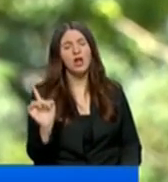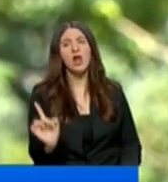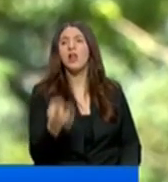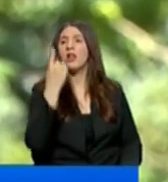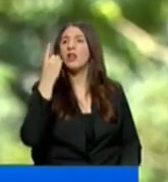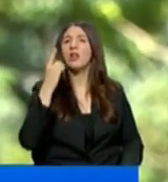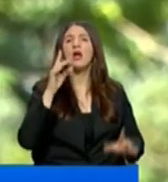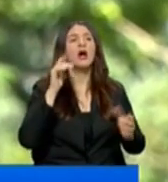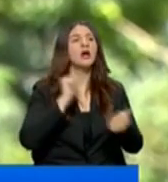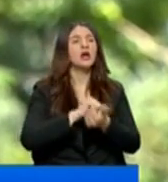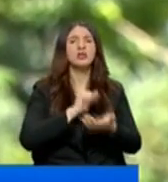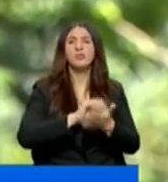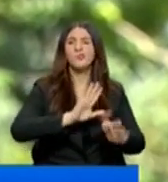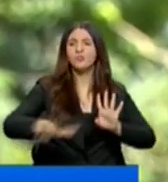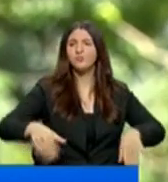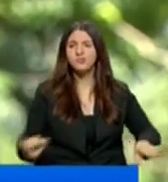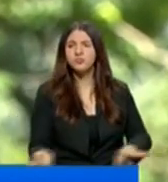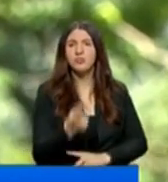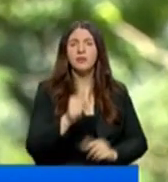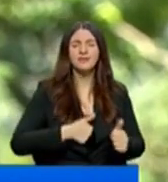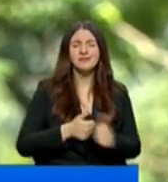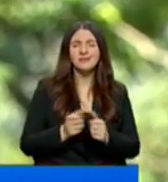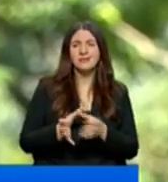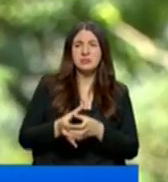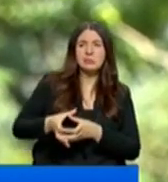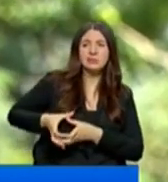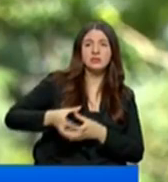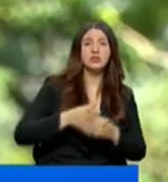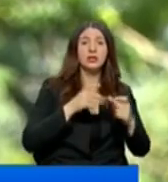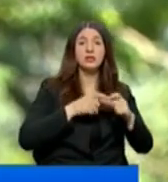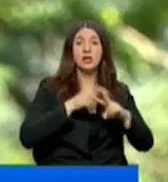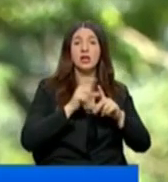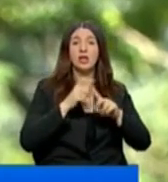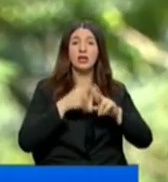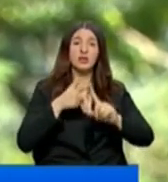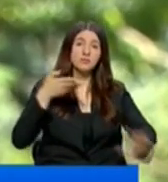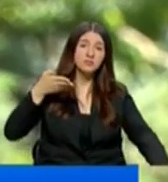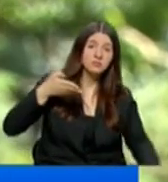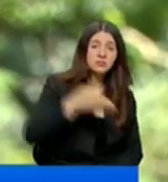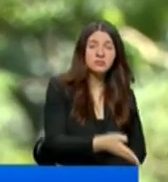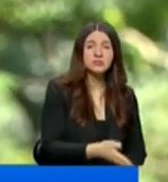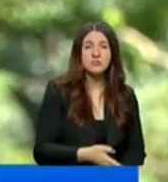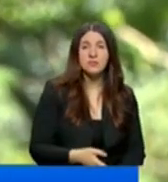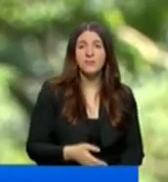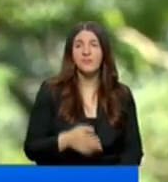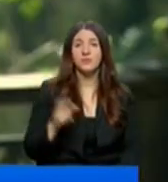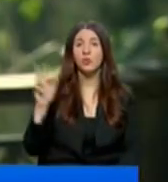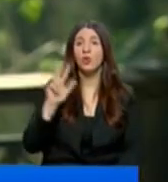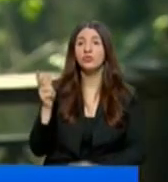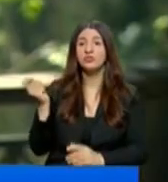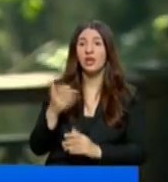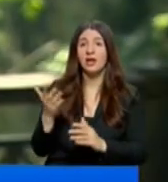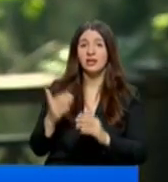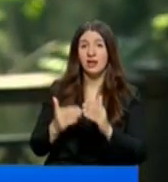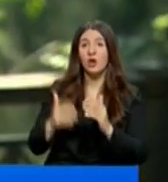evet. gazetecileri de atlattınız. Evet. Birkaç danışmanınız, birkaç milletvekilinizle evet. birlikte Sadat'ın önüne gittiniz. Hı. 30'un üstünde